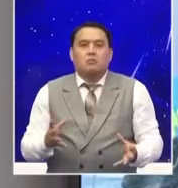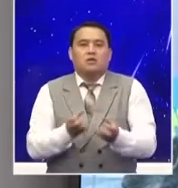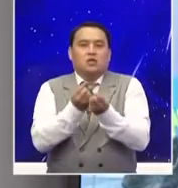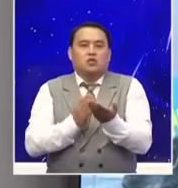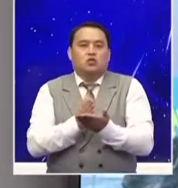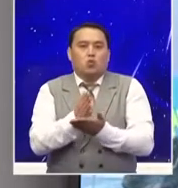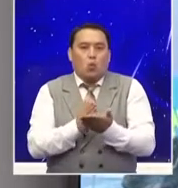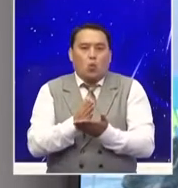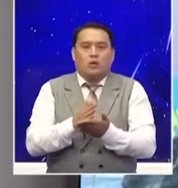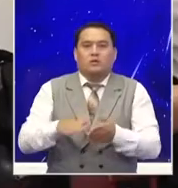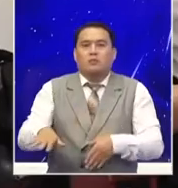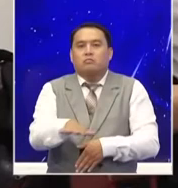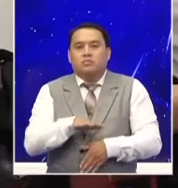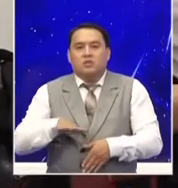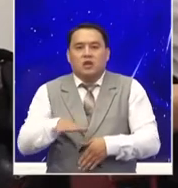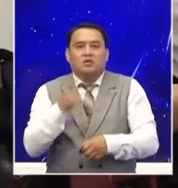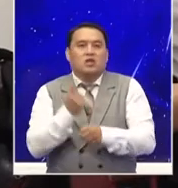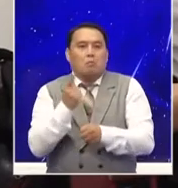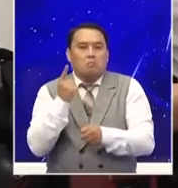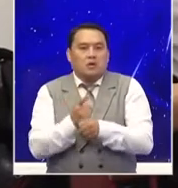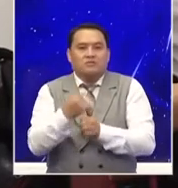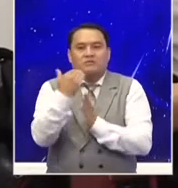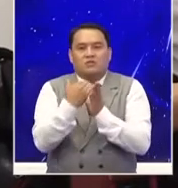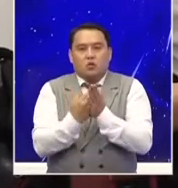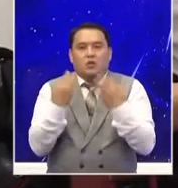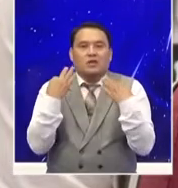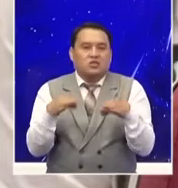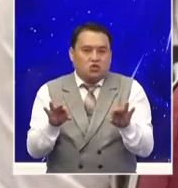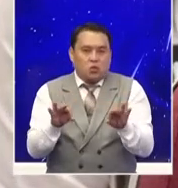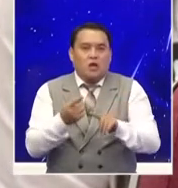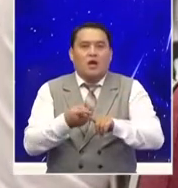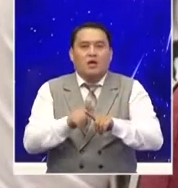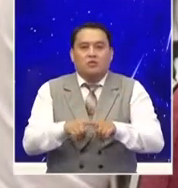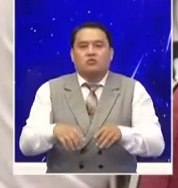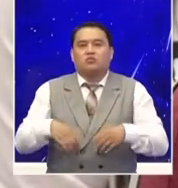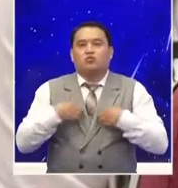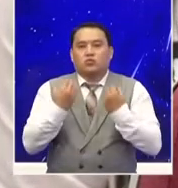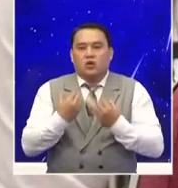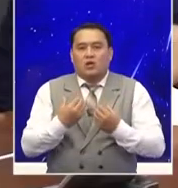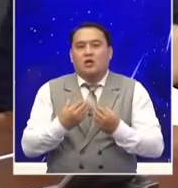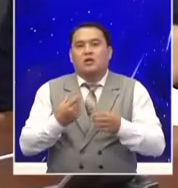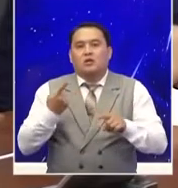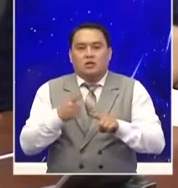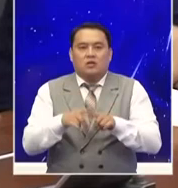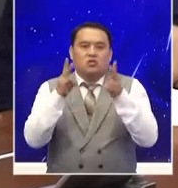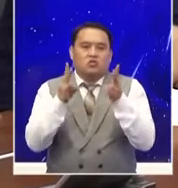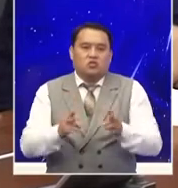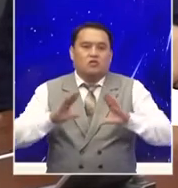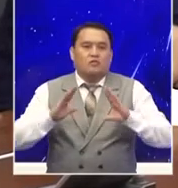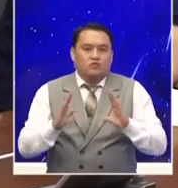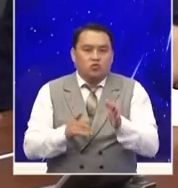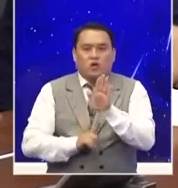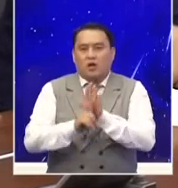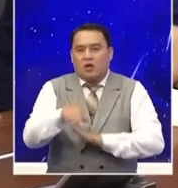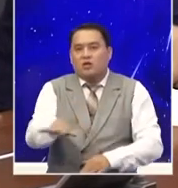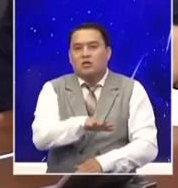предлагает оборудовать стихийные пляжи и внести их в список разрешенных. Неутешительна статистика и по техногенным катастрофам. С начала года